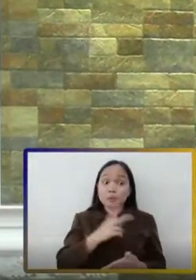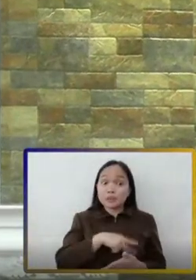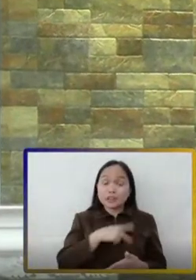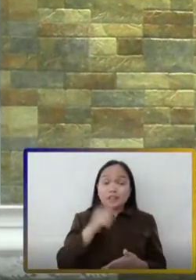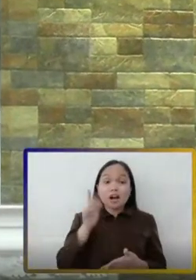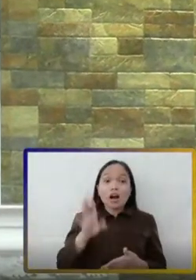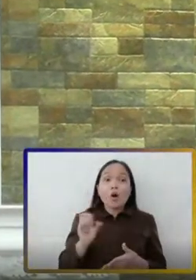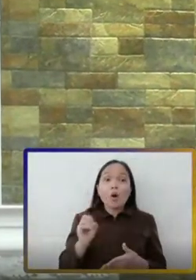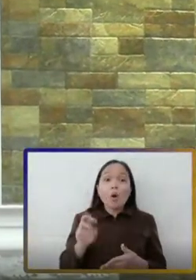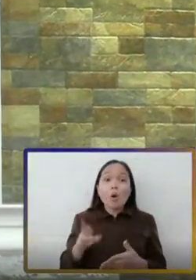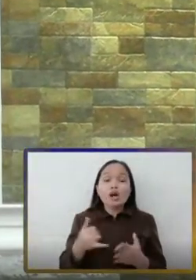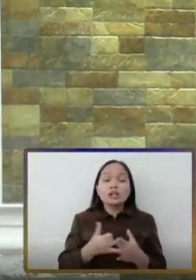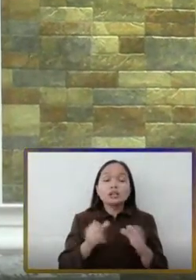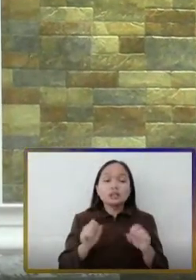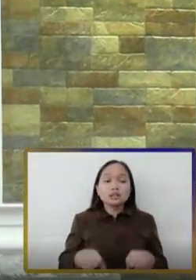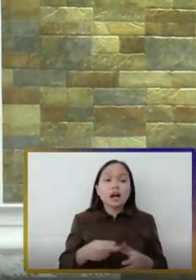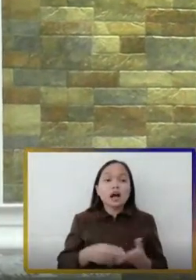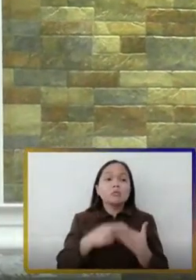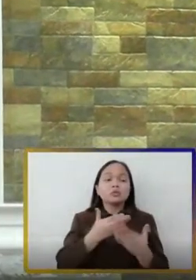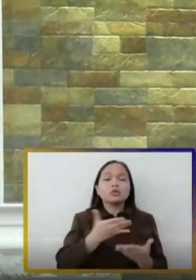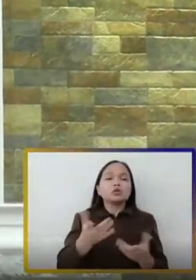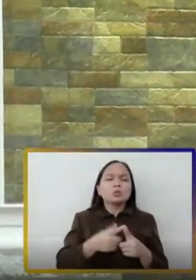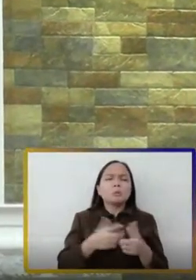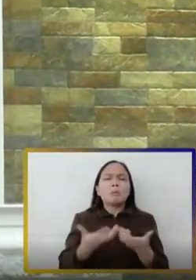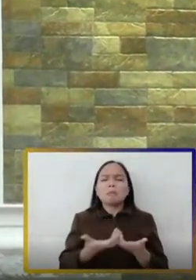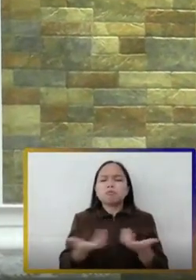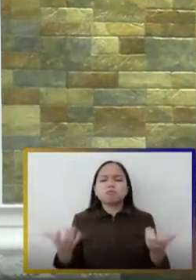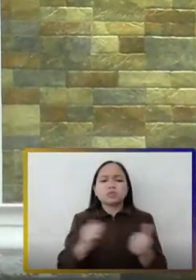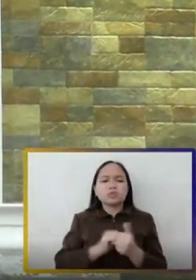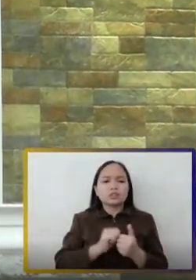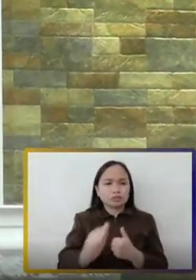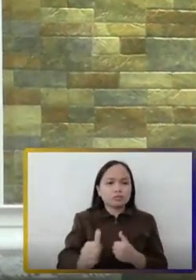o nakakatulong ito para mapalayo ka sa Diyos?